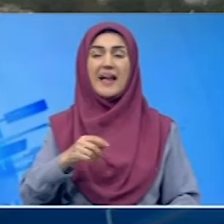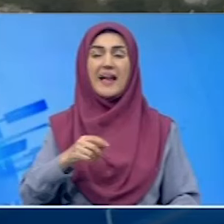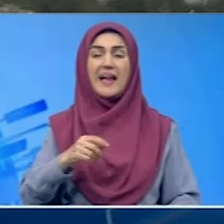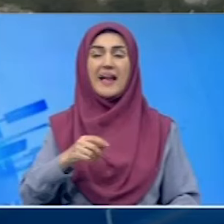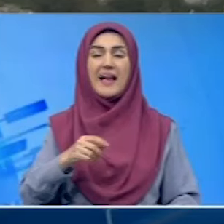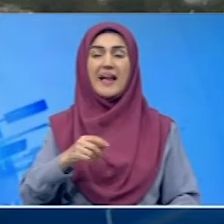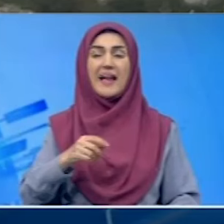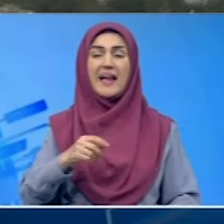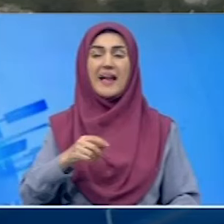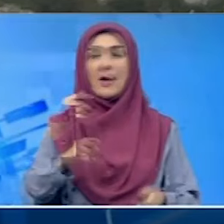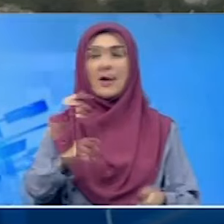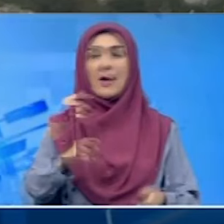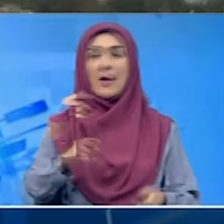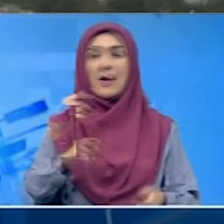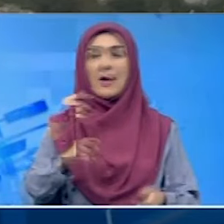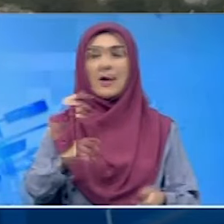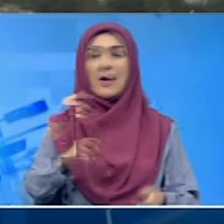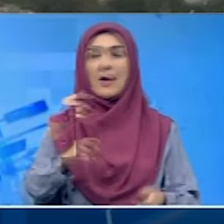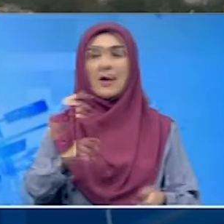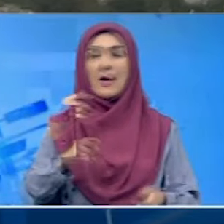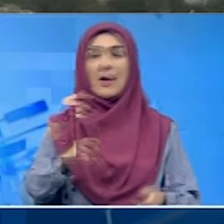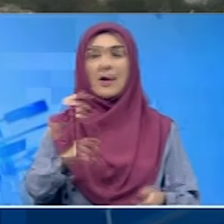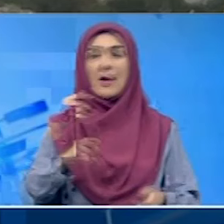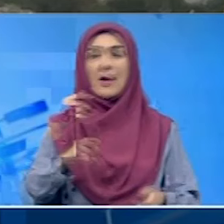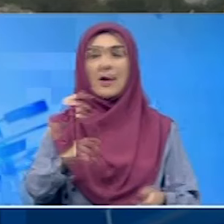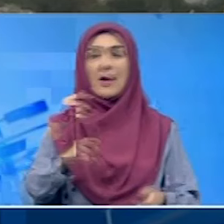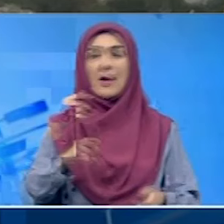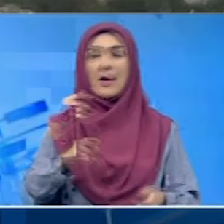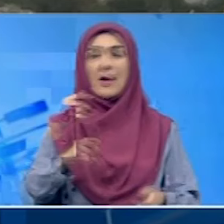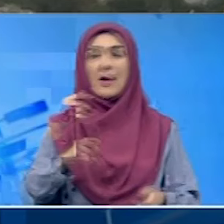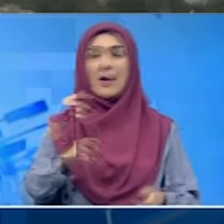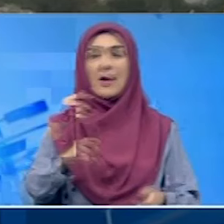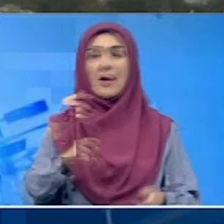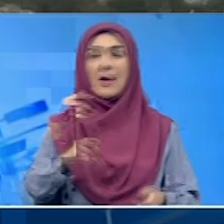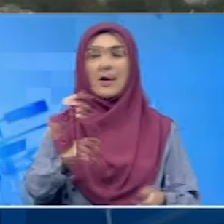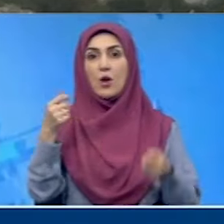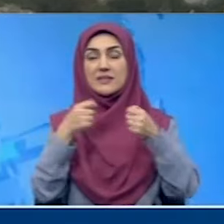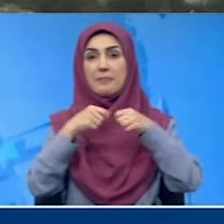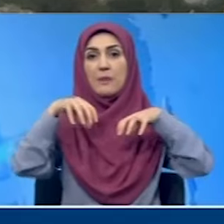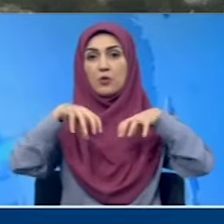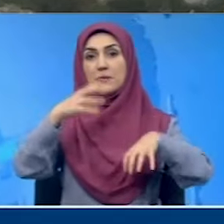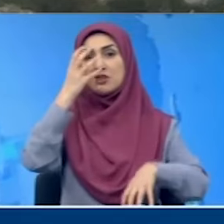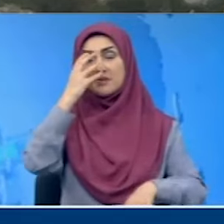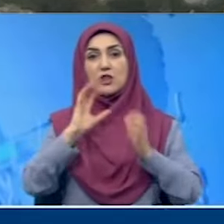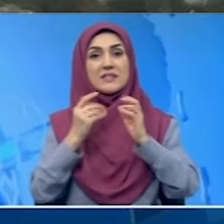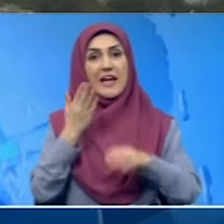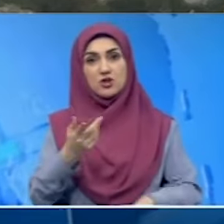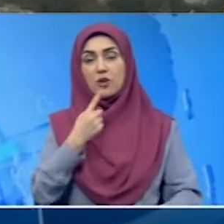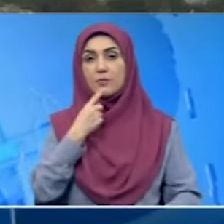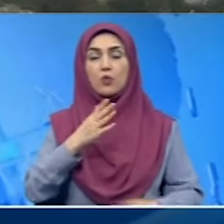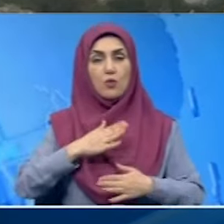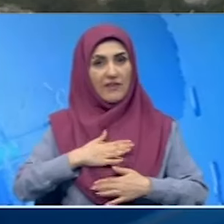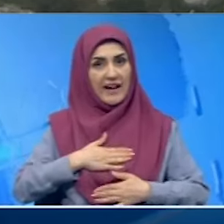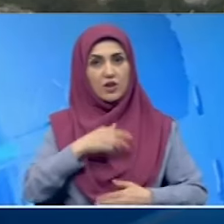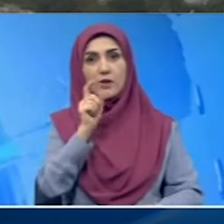در همه مناطق اشغالی از جنین تا نابلس و طولگرم با مقاومت و عملیات شجاعانه در برابر